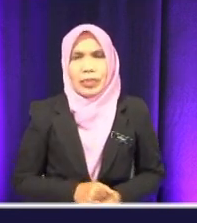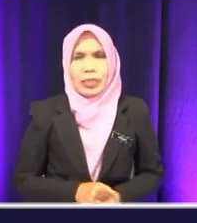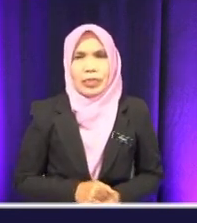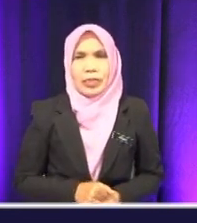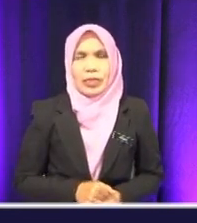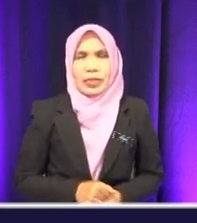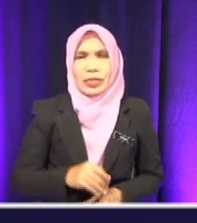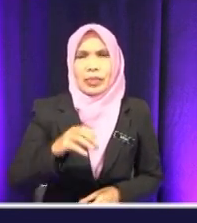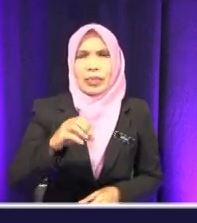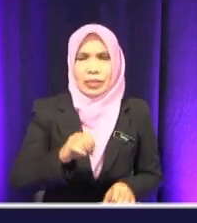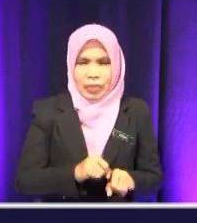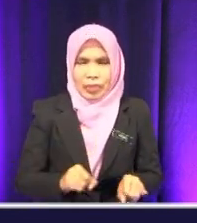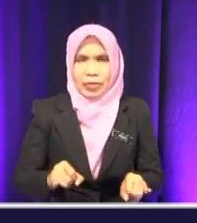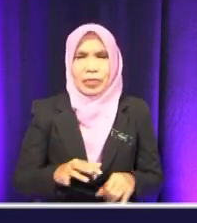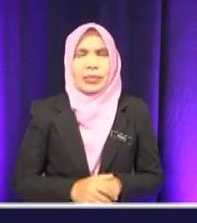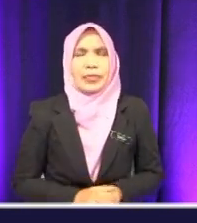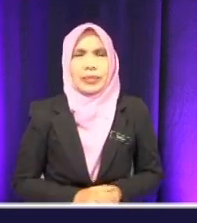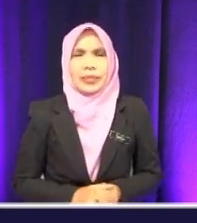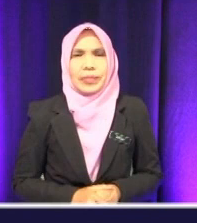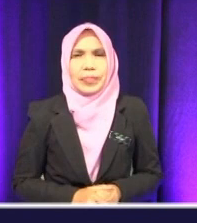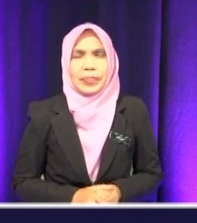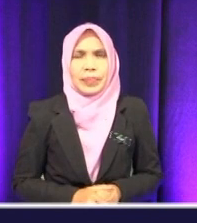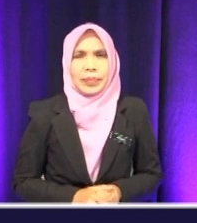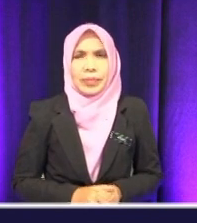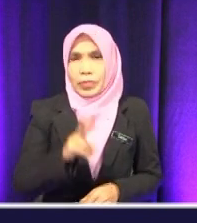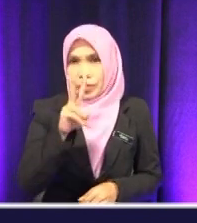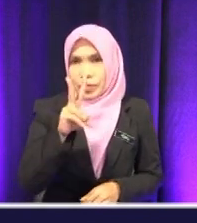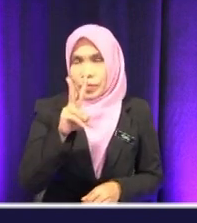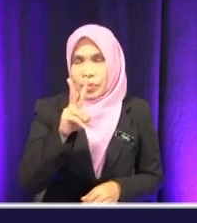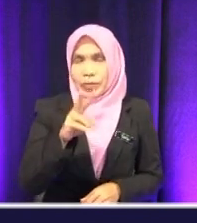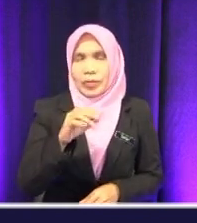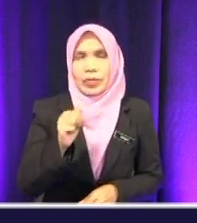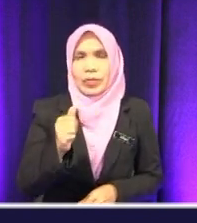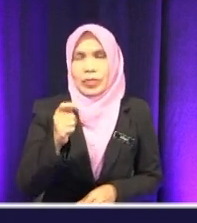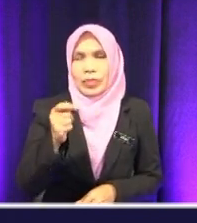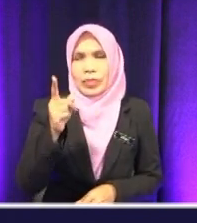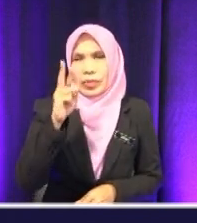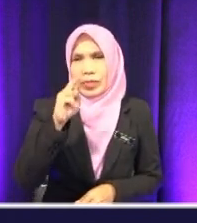cadangkan dua sekurang-kurangnya 2x dan